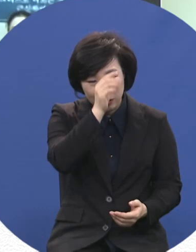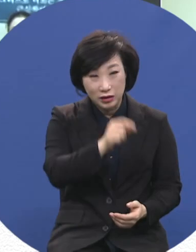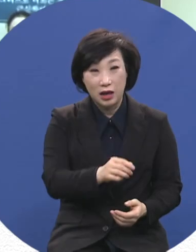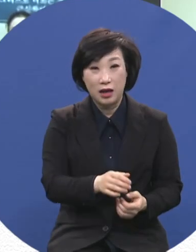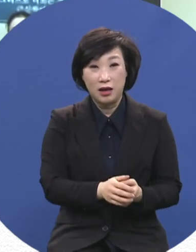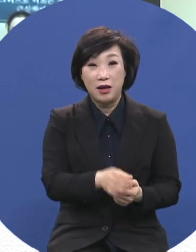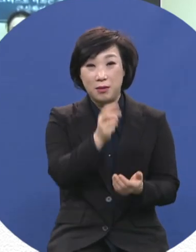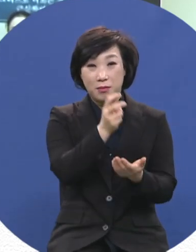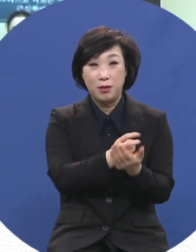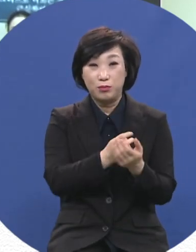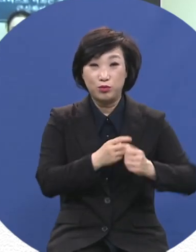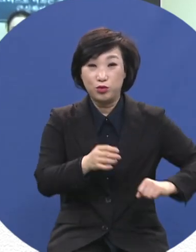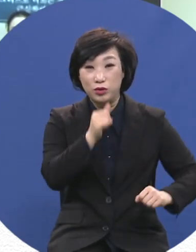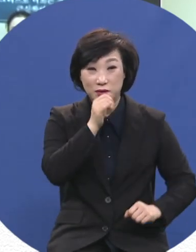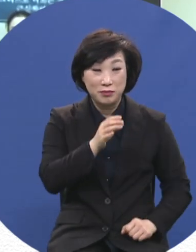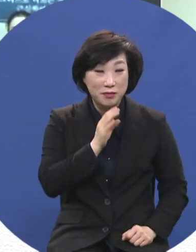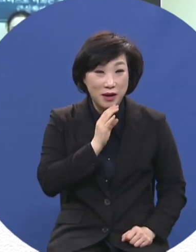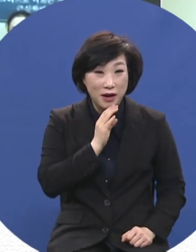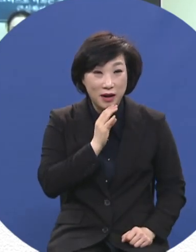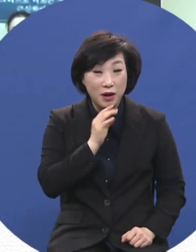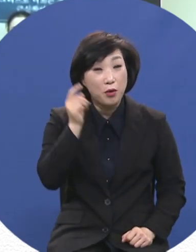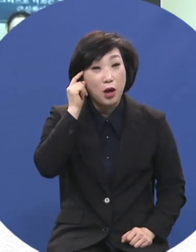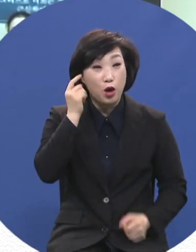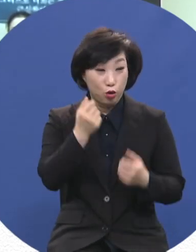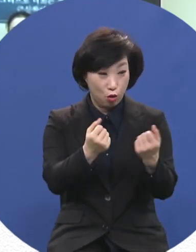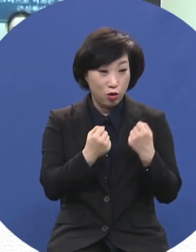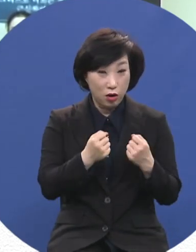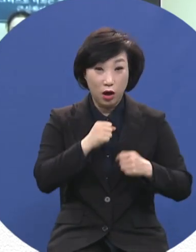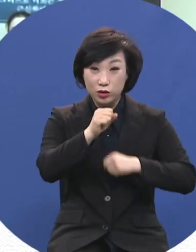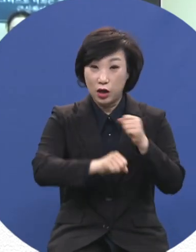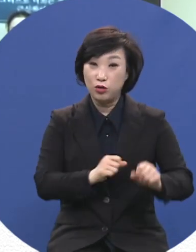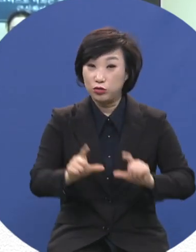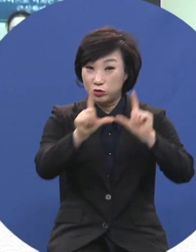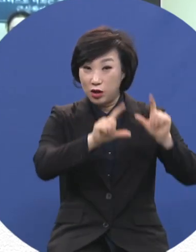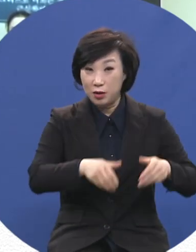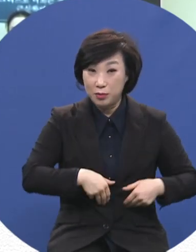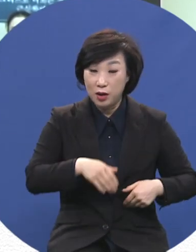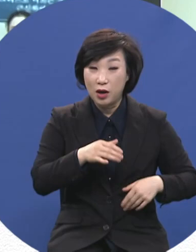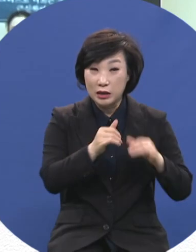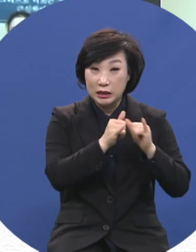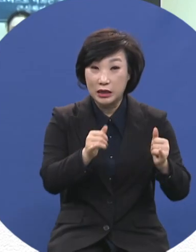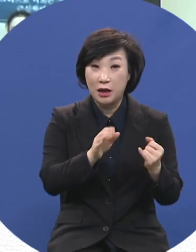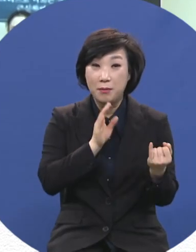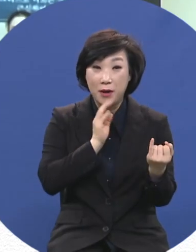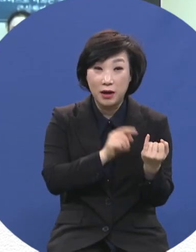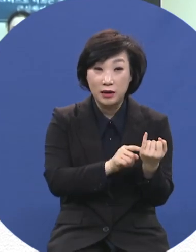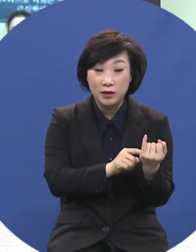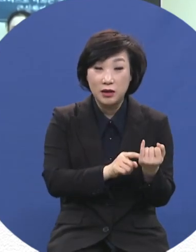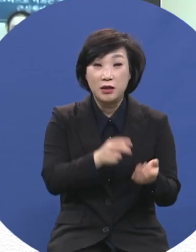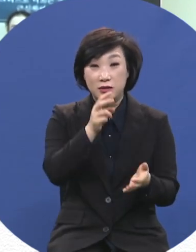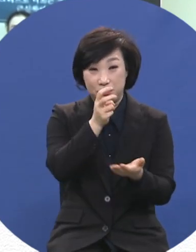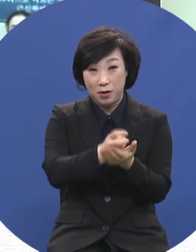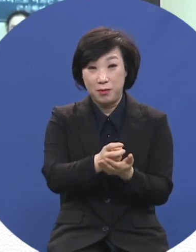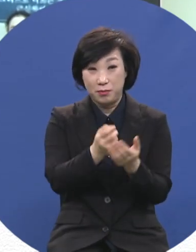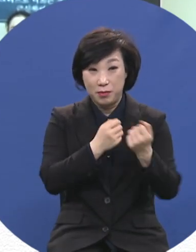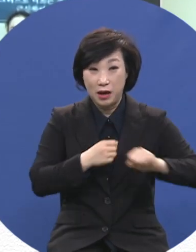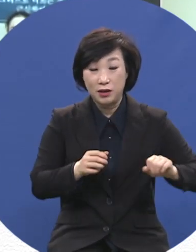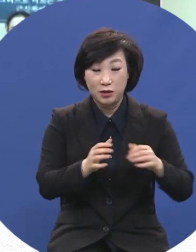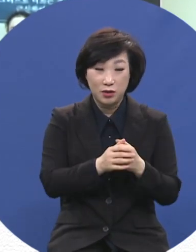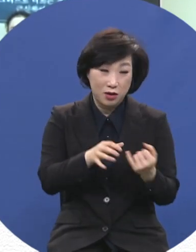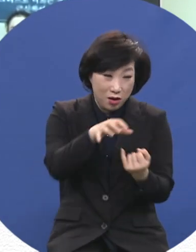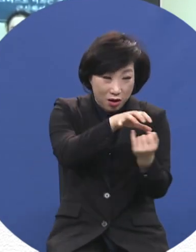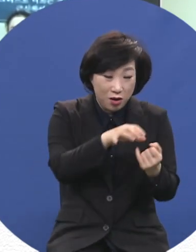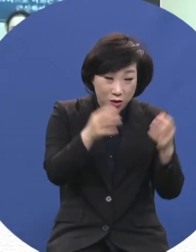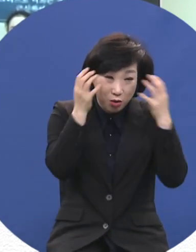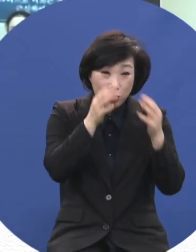파괴해. 왜? 건강해서 자유하게 살아야 할 인간의 질서를 파괴하고 붙들고